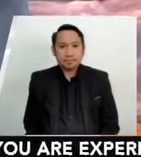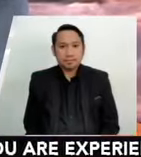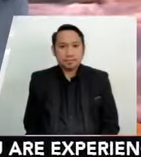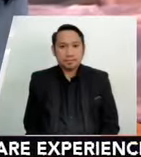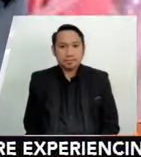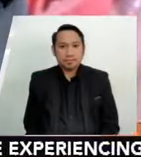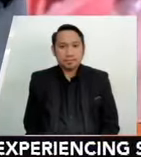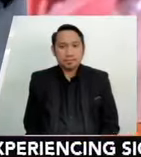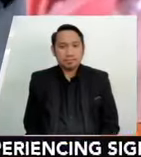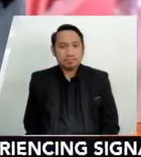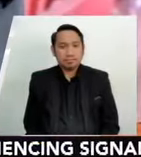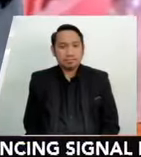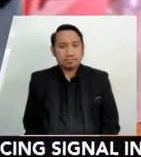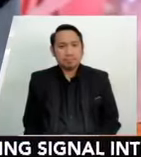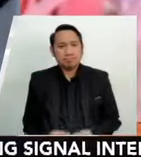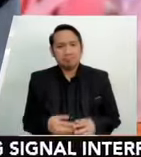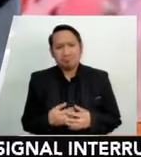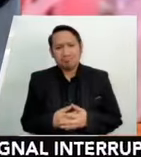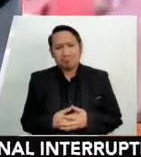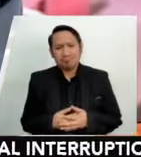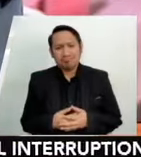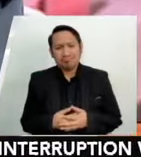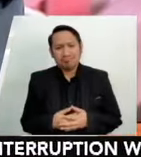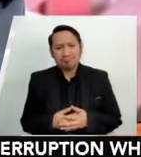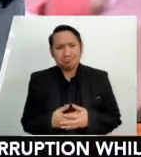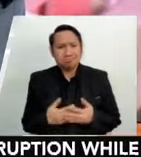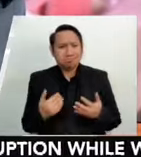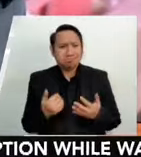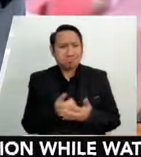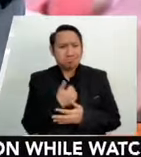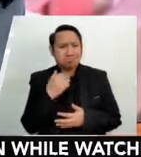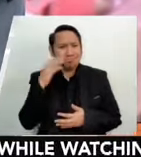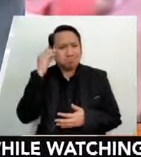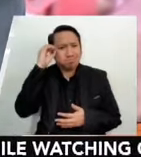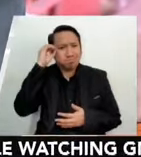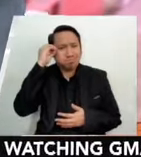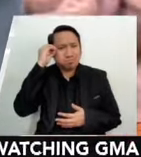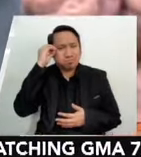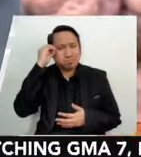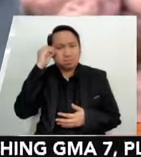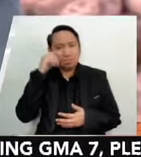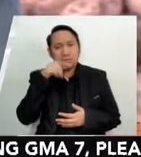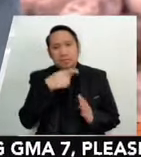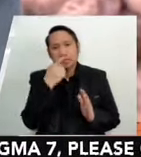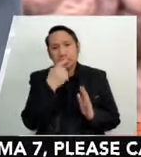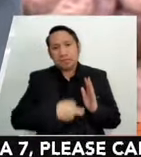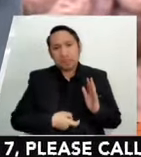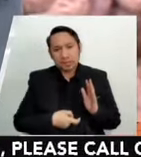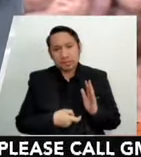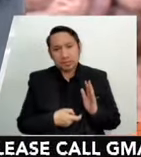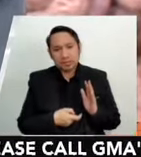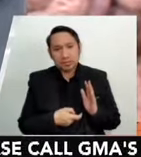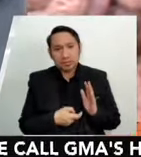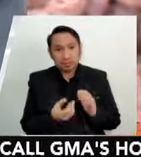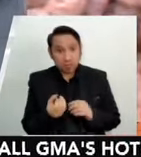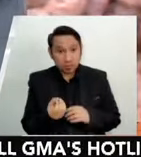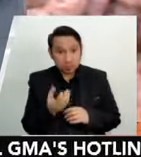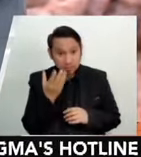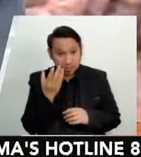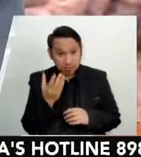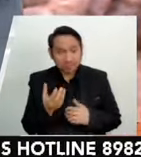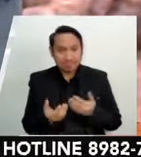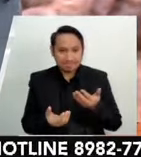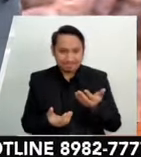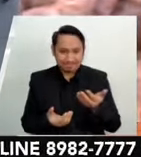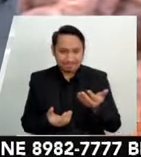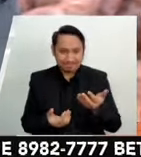Nakakaiyak na naman ang pagtaas ng presyo ng sibuyas sa ilang lugar sa North Central Luzon. Kung magkano, alamin sa unang balita ni Jasmine